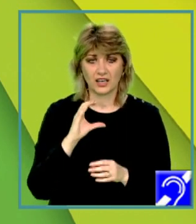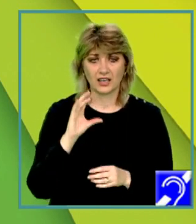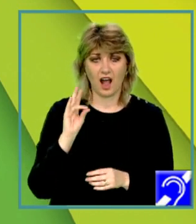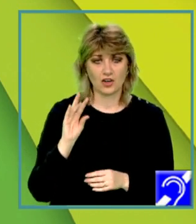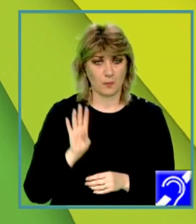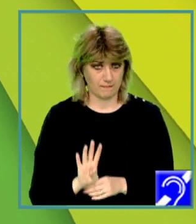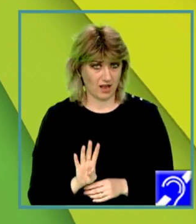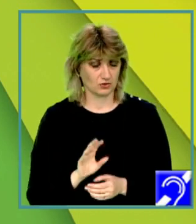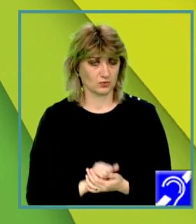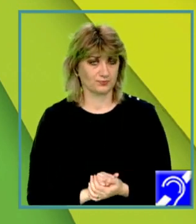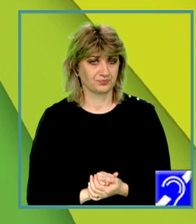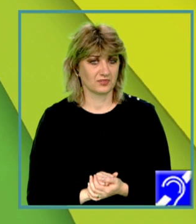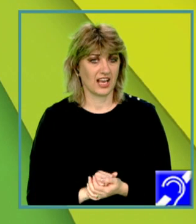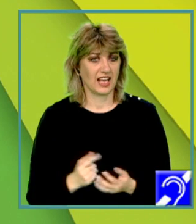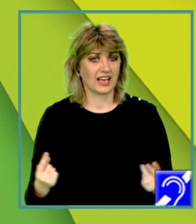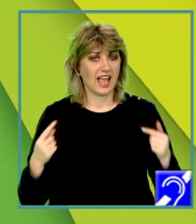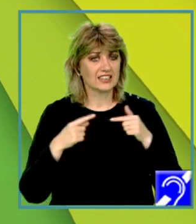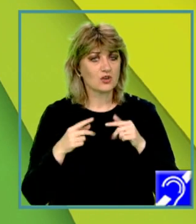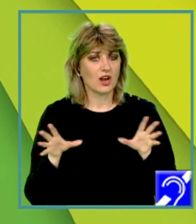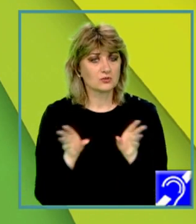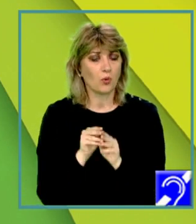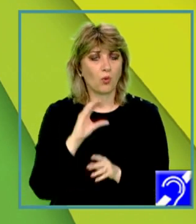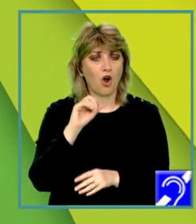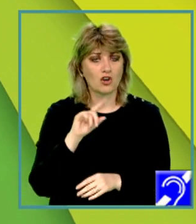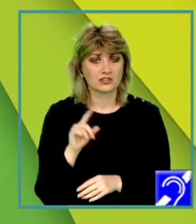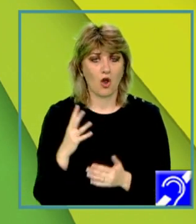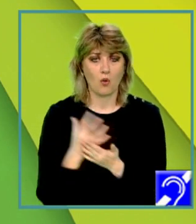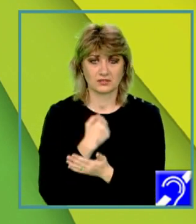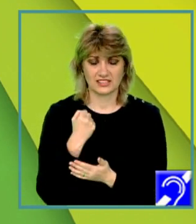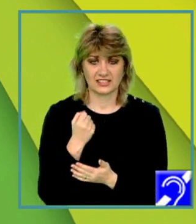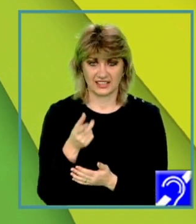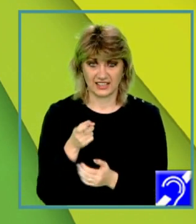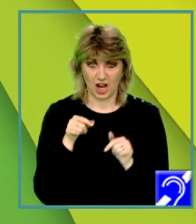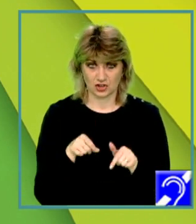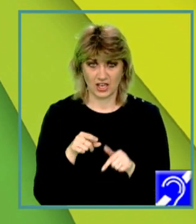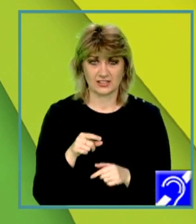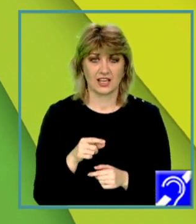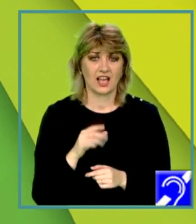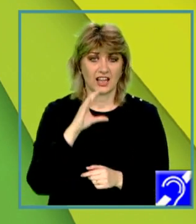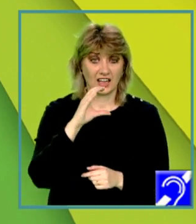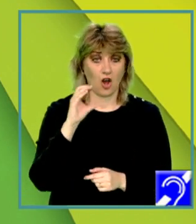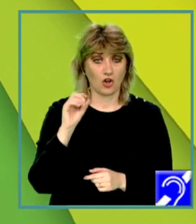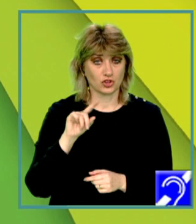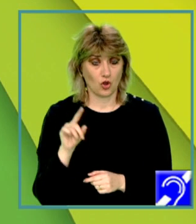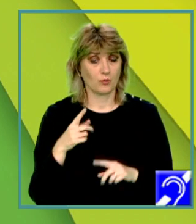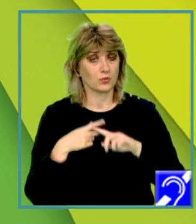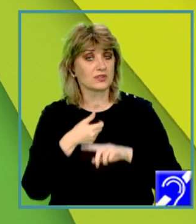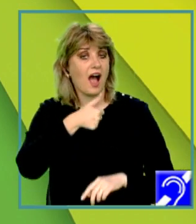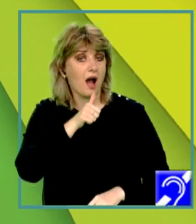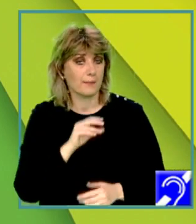patru reacționează cu oxigenul se obțin din reacție dioxidul de carbon și apă